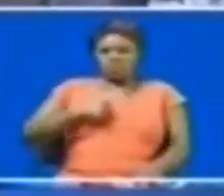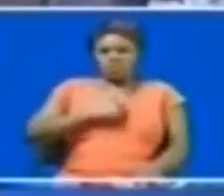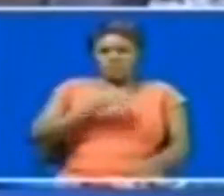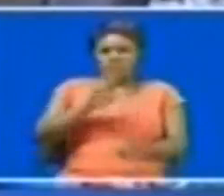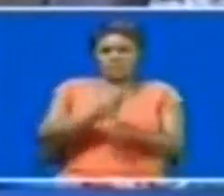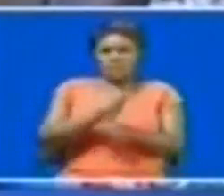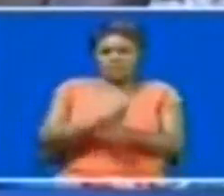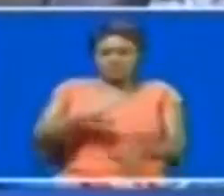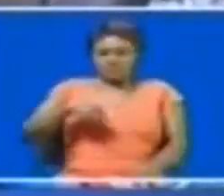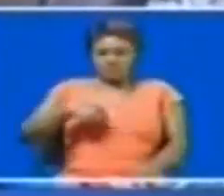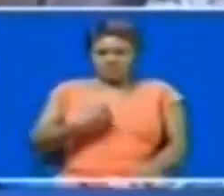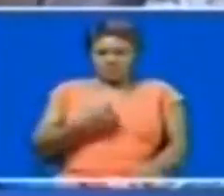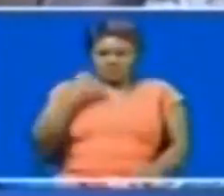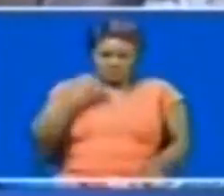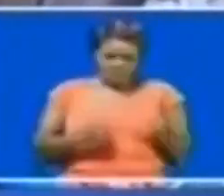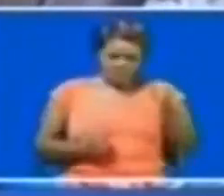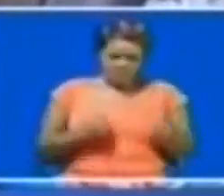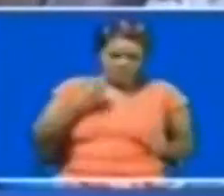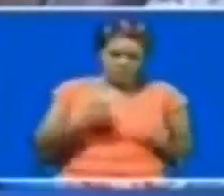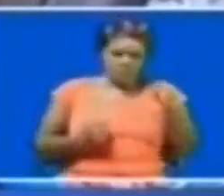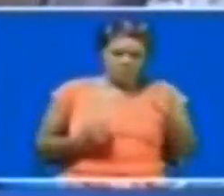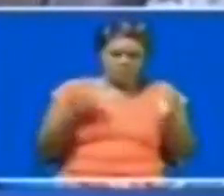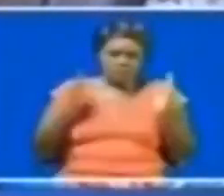sana. Kama mimi mwanariadha,